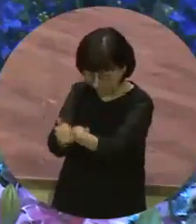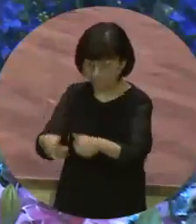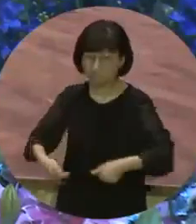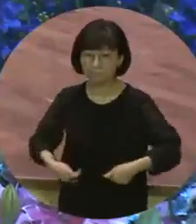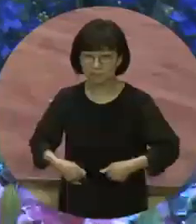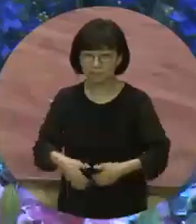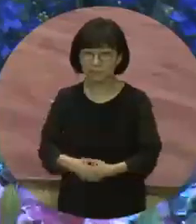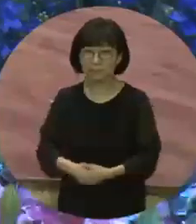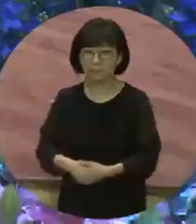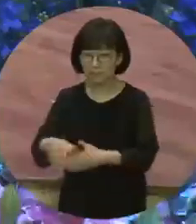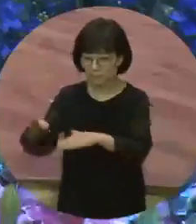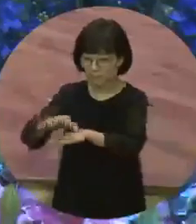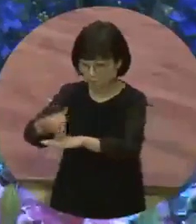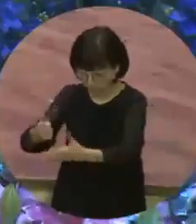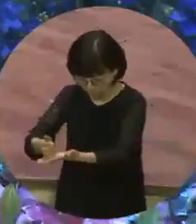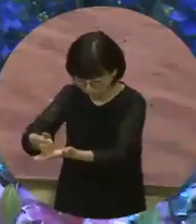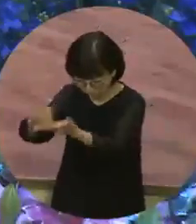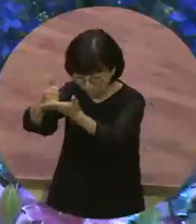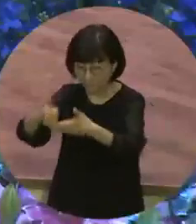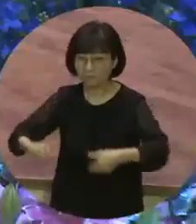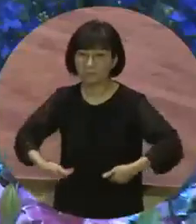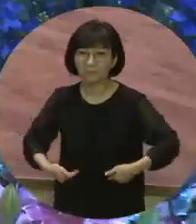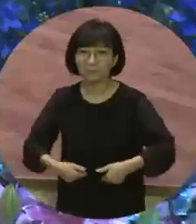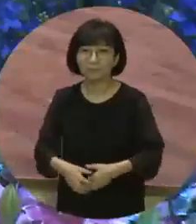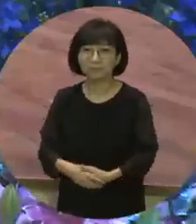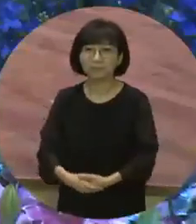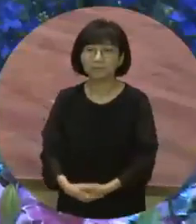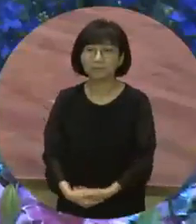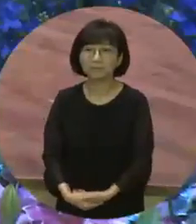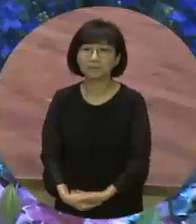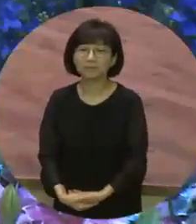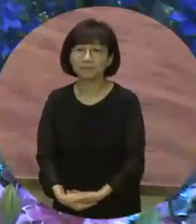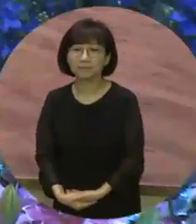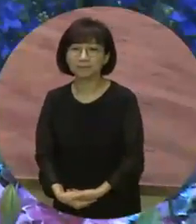왕으로 생겨, 왕으로. 남자가 이 신약기도 나왔다.